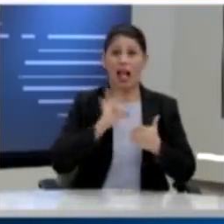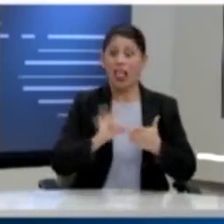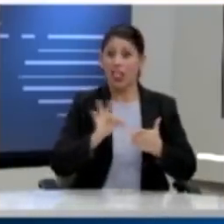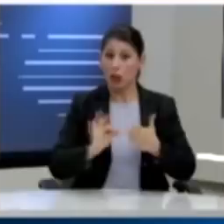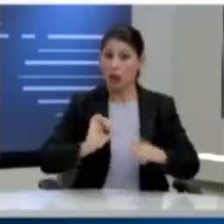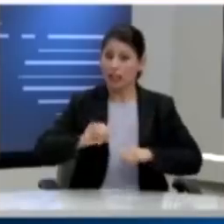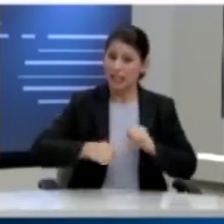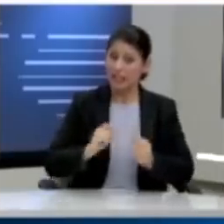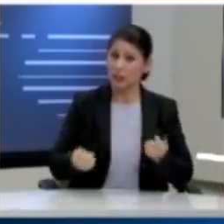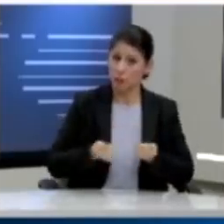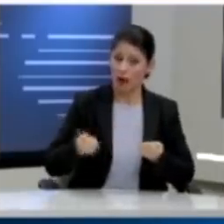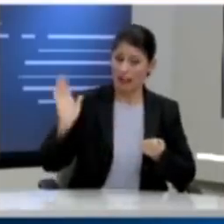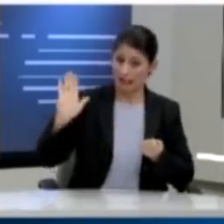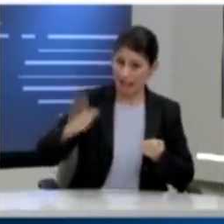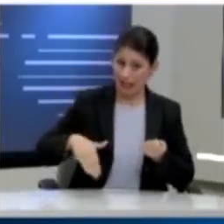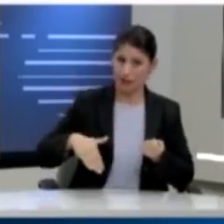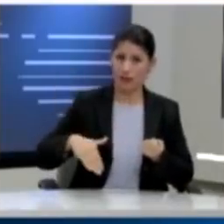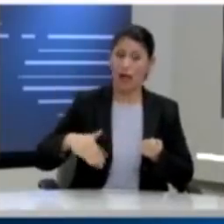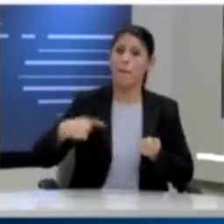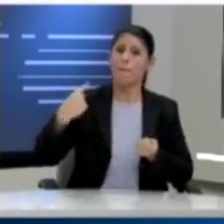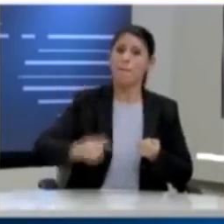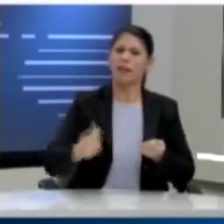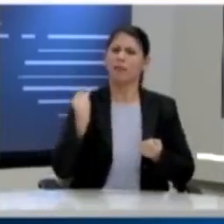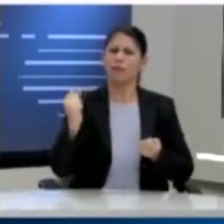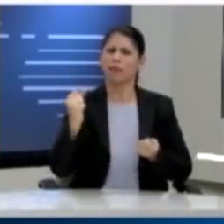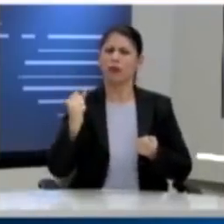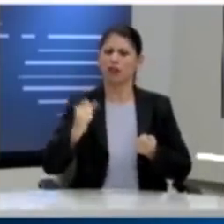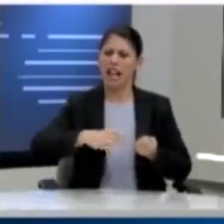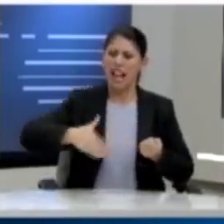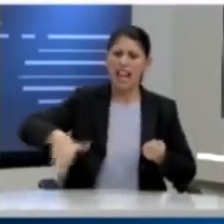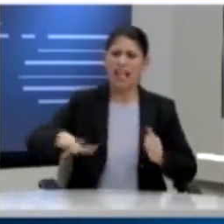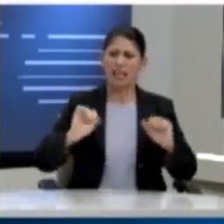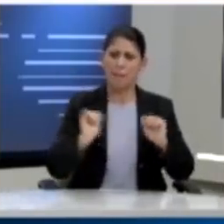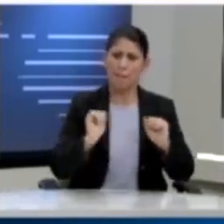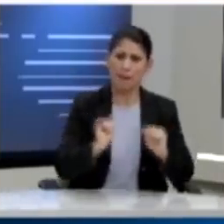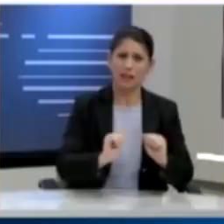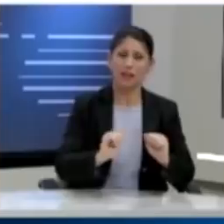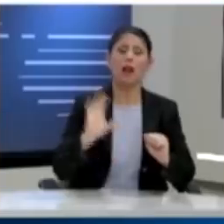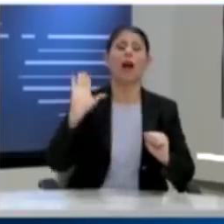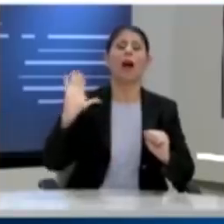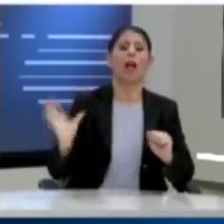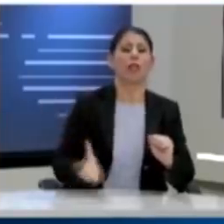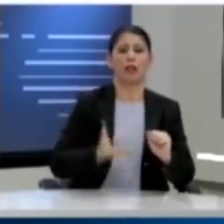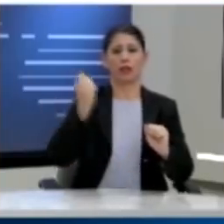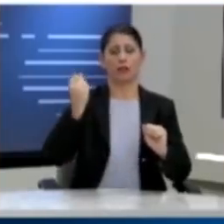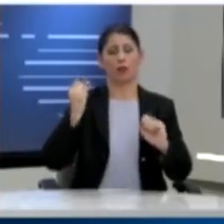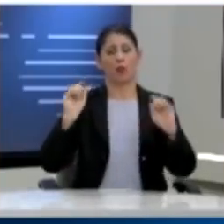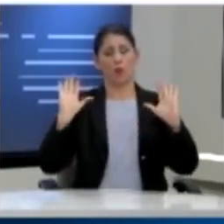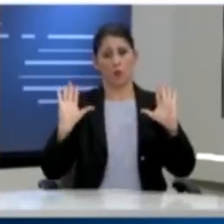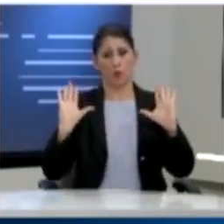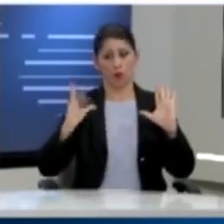διορθωτικές κινήσεις που κάνατε τελευταία μετά από ισχυρή λαϊκή πίεση δεν εξασφαλίζουν